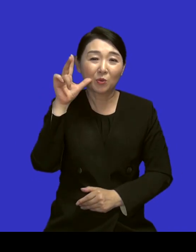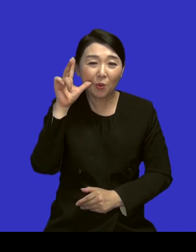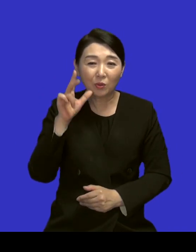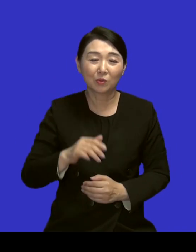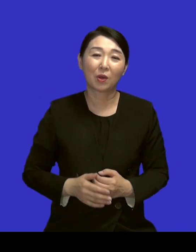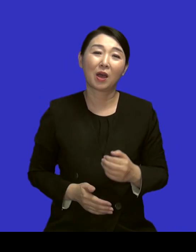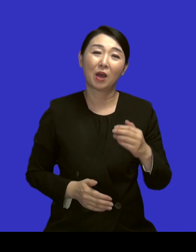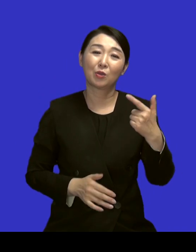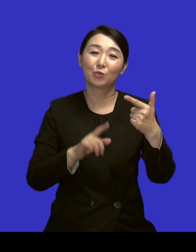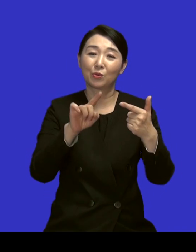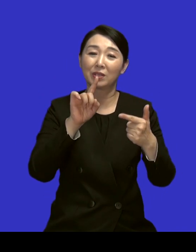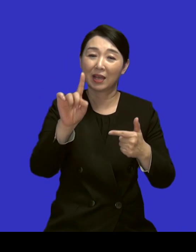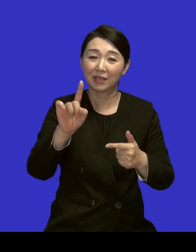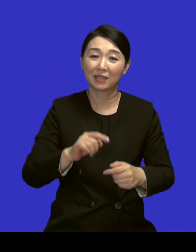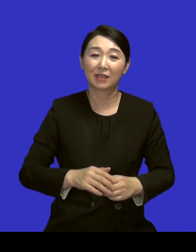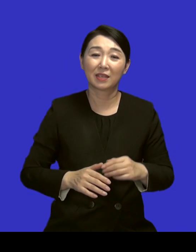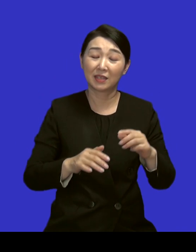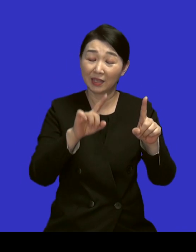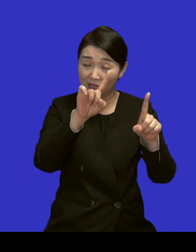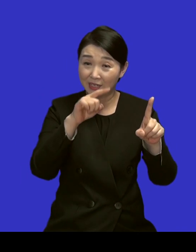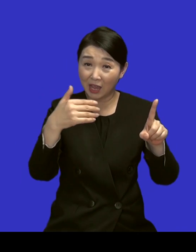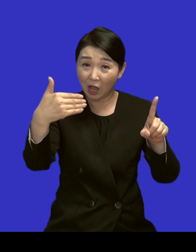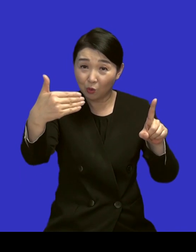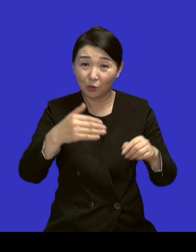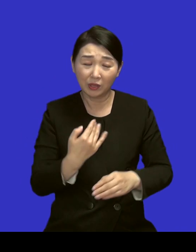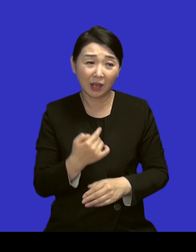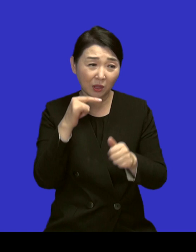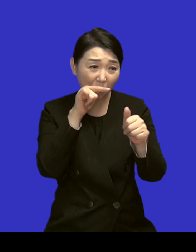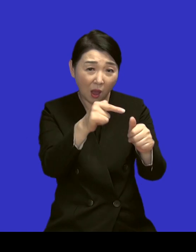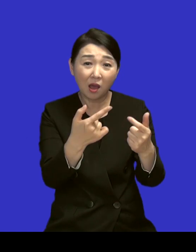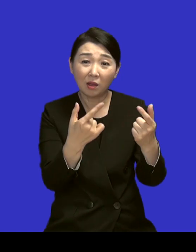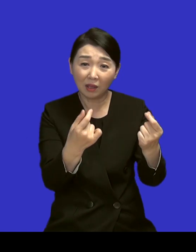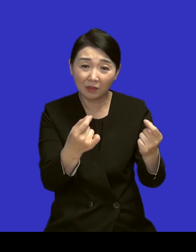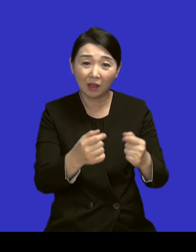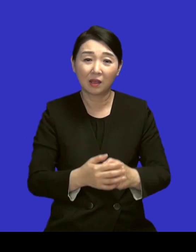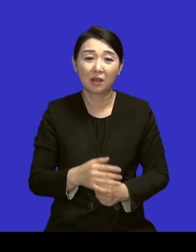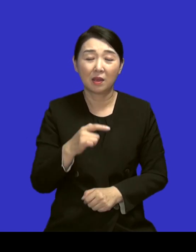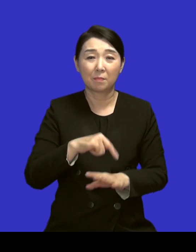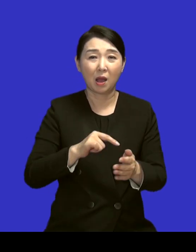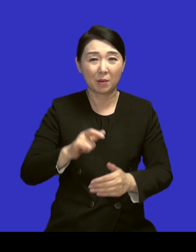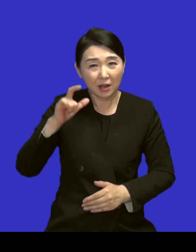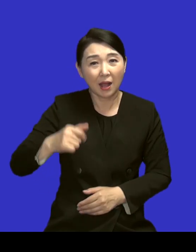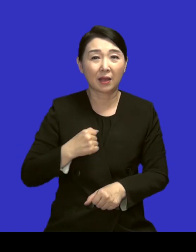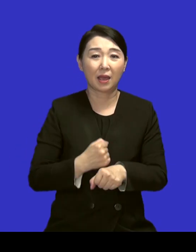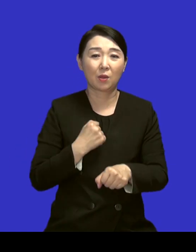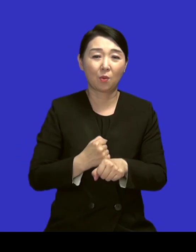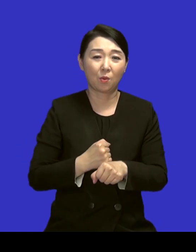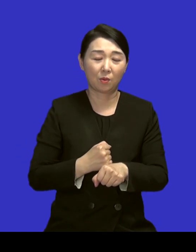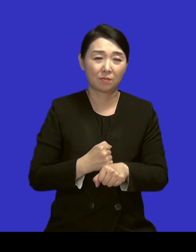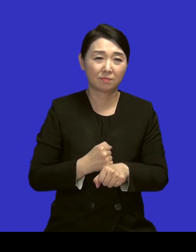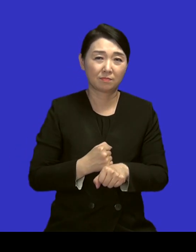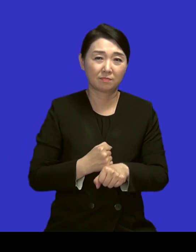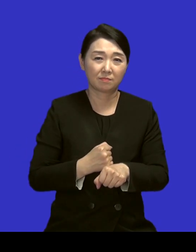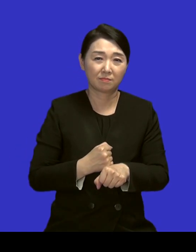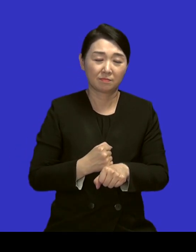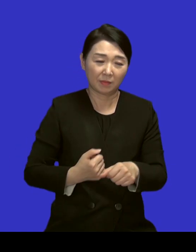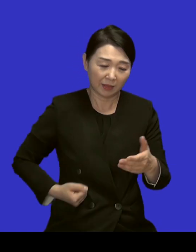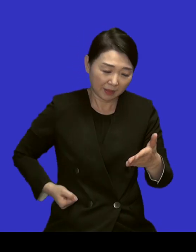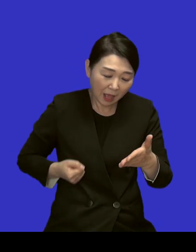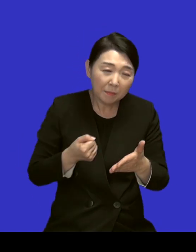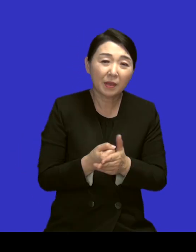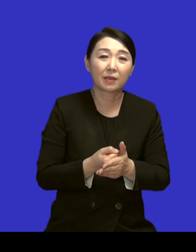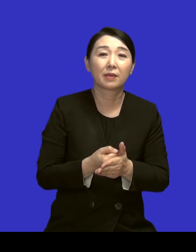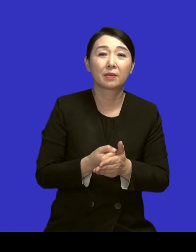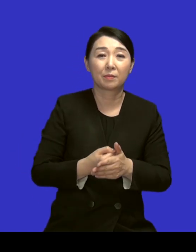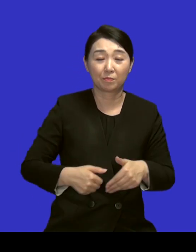말씀이었어요. 내가 너에게 명한 것이 아니냐. 마음을 강하게 하고 담대히 먹어라. 내가 너가